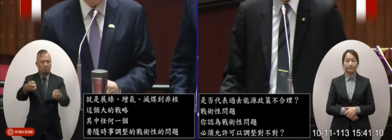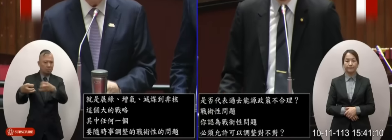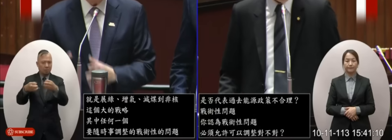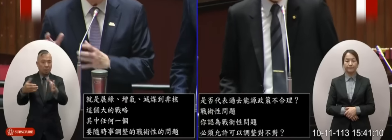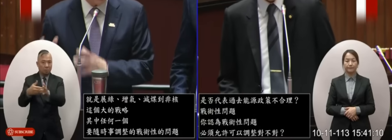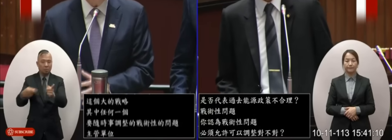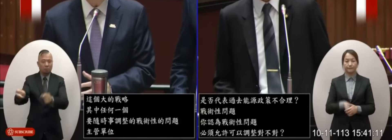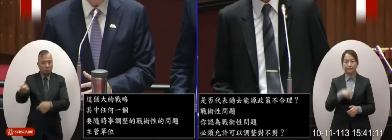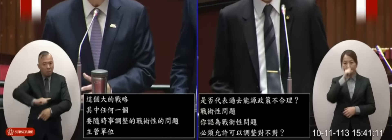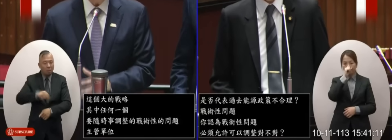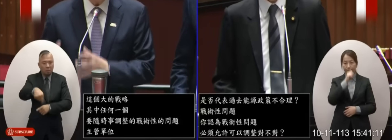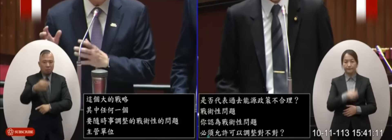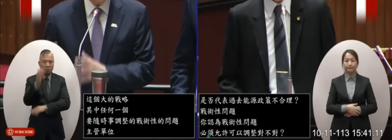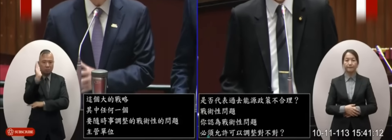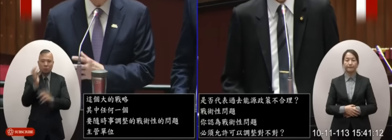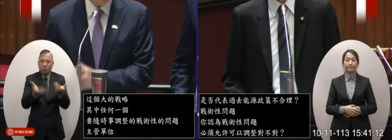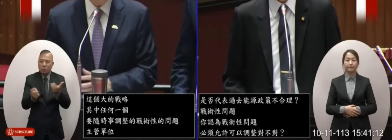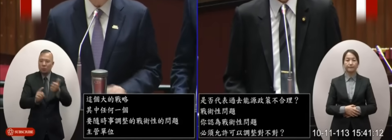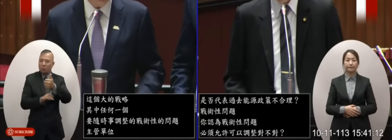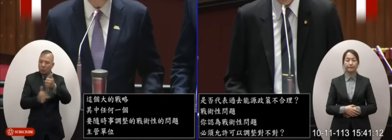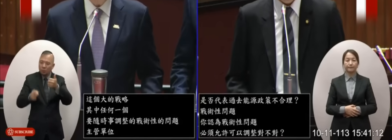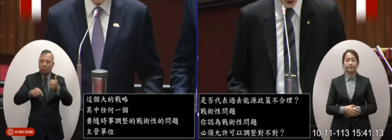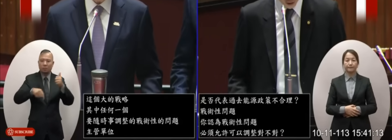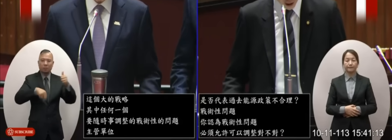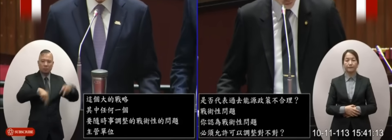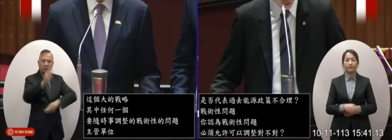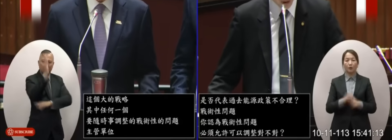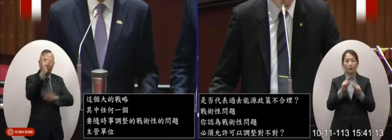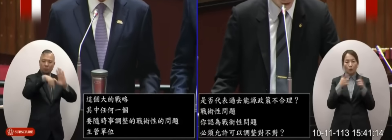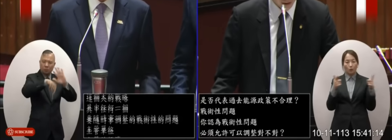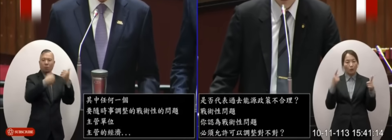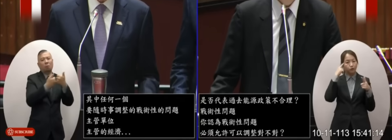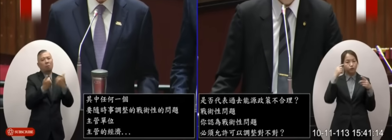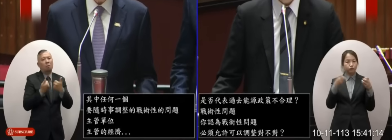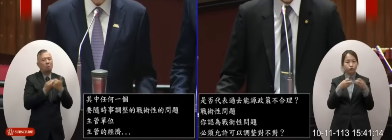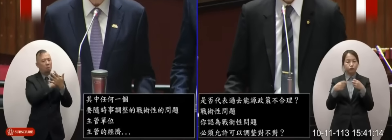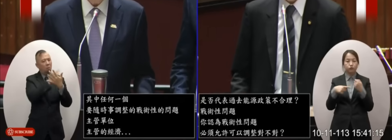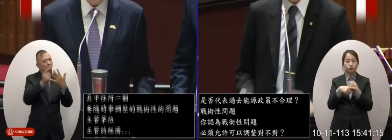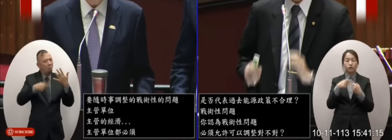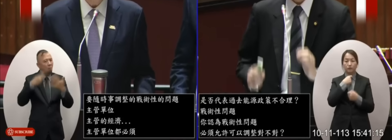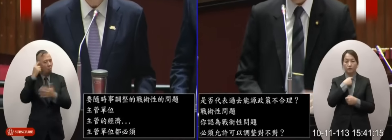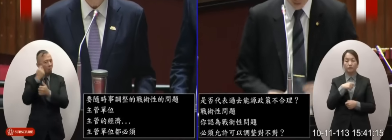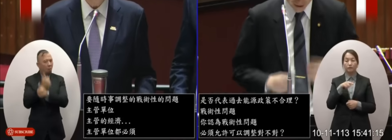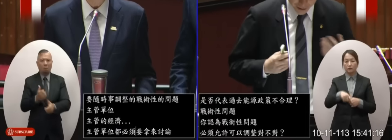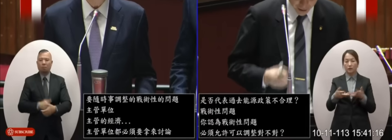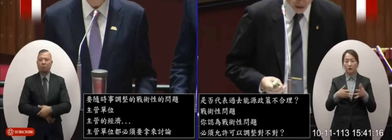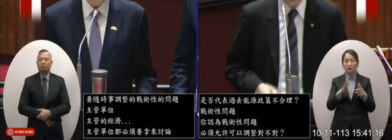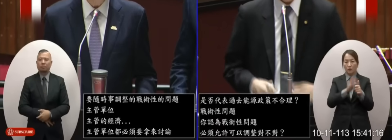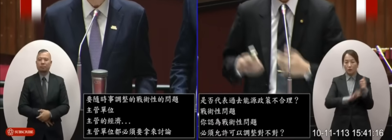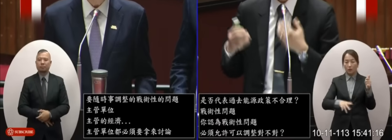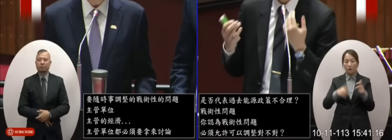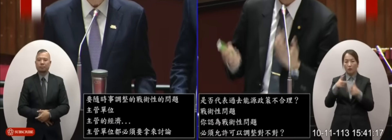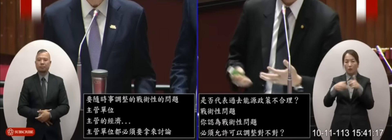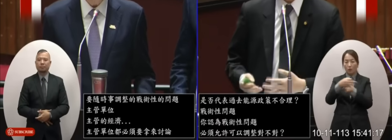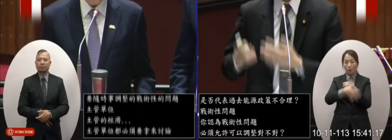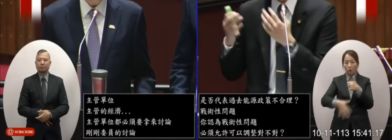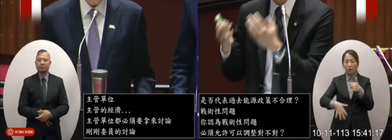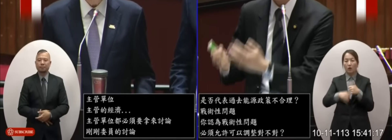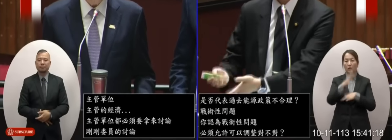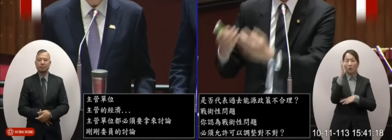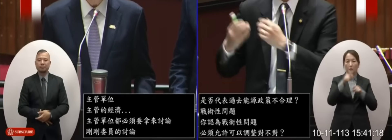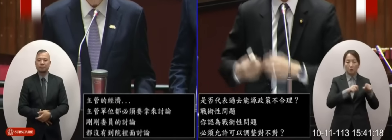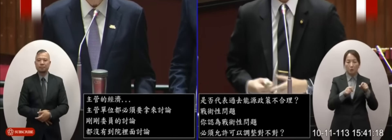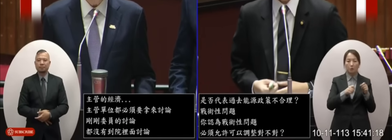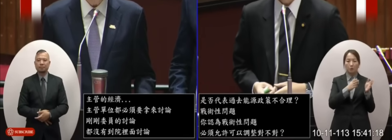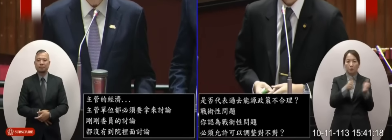政委， 好， 还有院会会做多重的考虑， 还会有多重考虑，就对了。OK， 你知不知道这件事情对于产业的影响是什么？对于政策的影响，